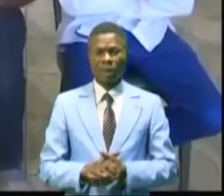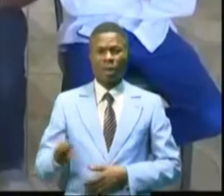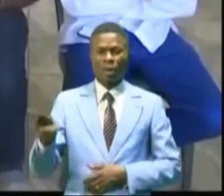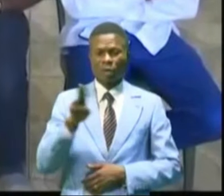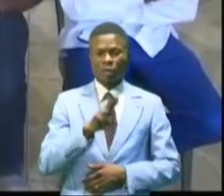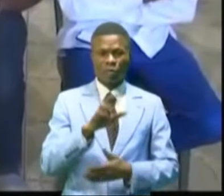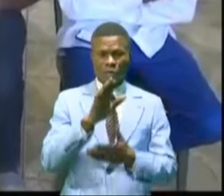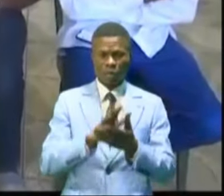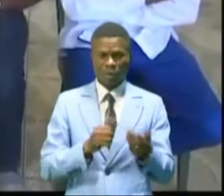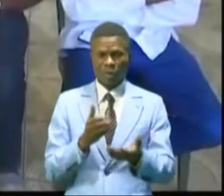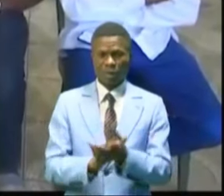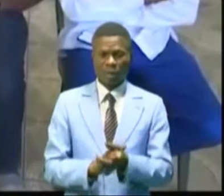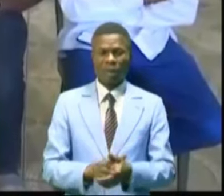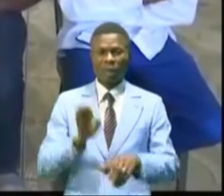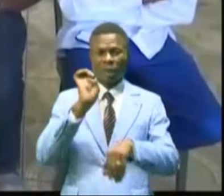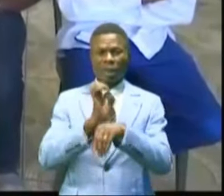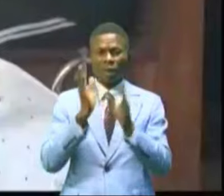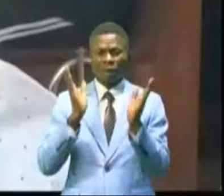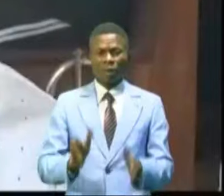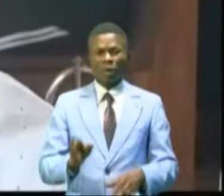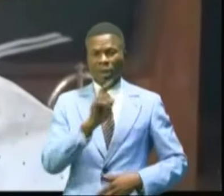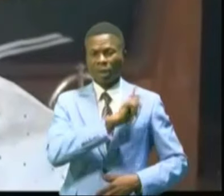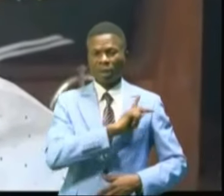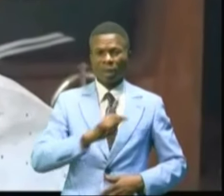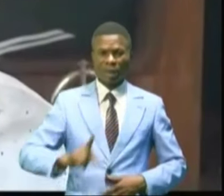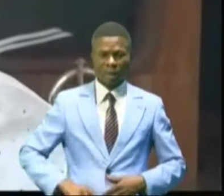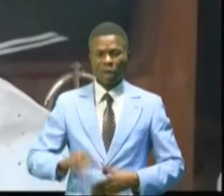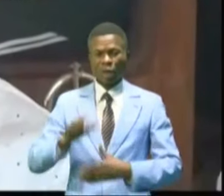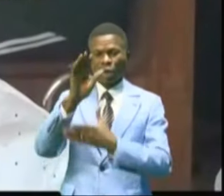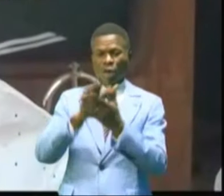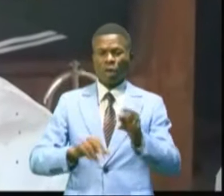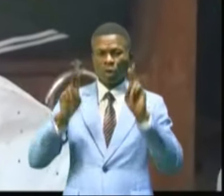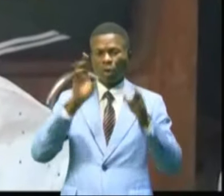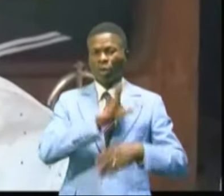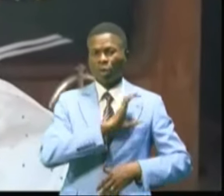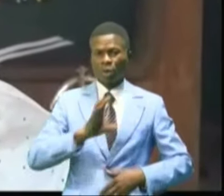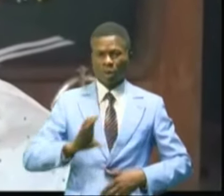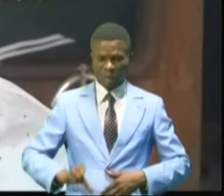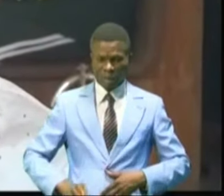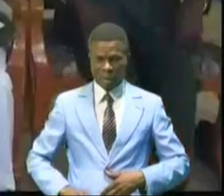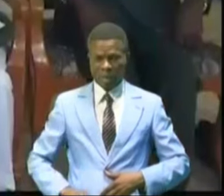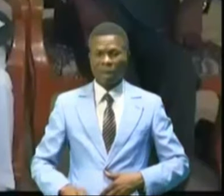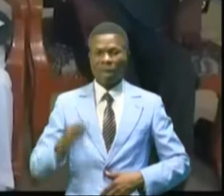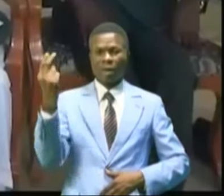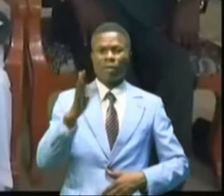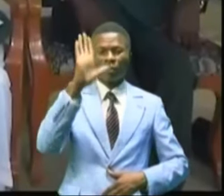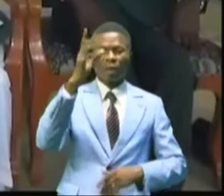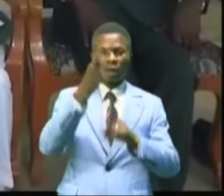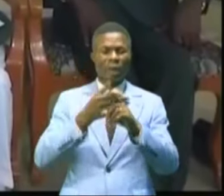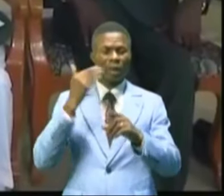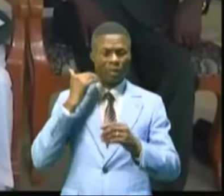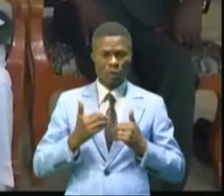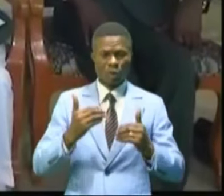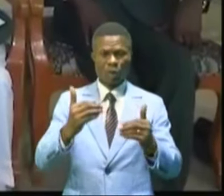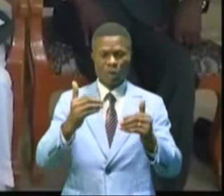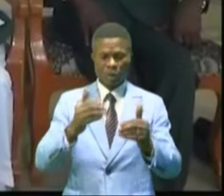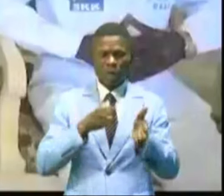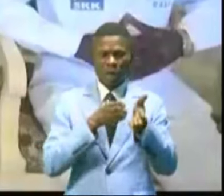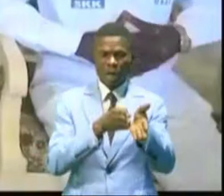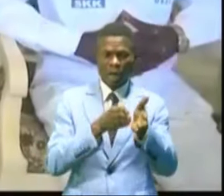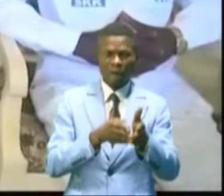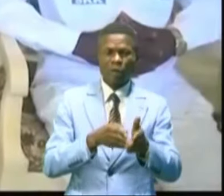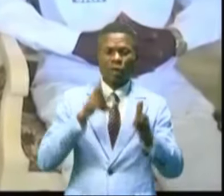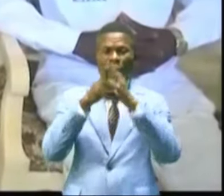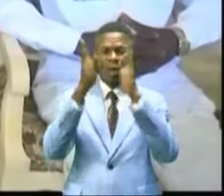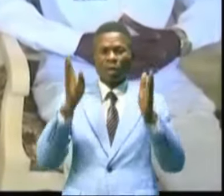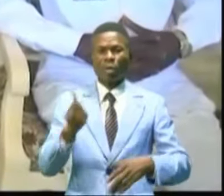Les chrétiens kimbanguistes ont été invités, selon le Christ, né ce jour du 25 mai, à continuer la lutte du prophète Simon Kimbangu,